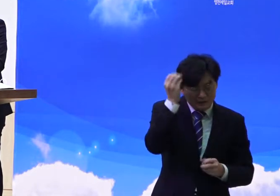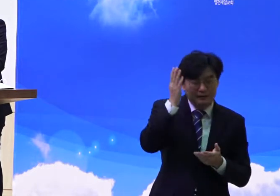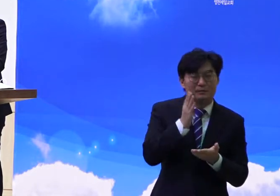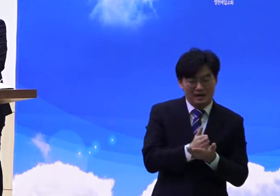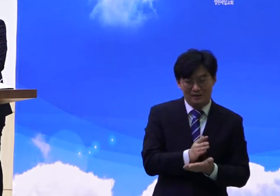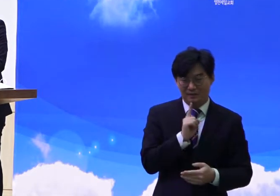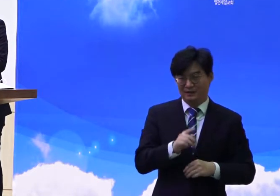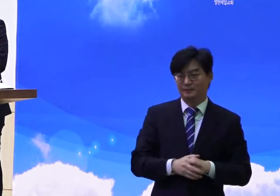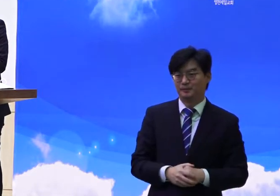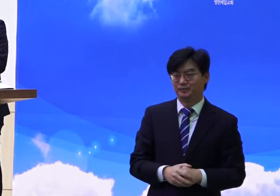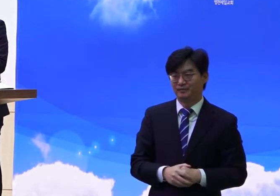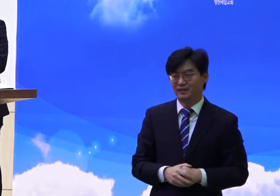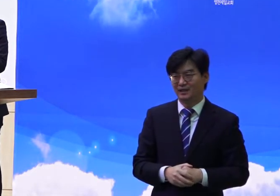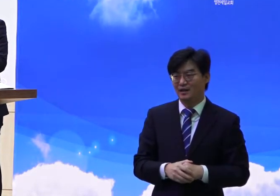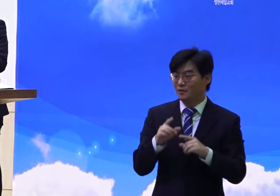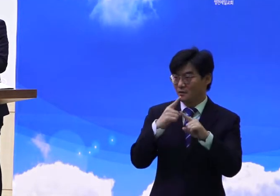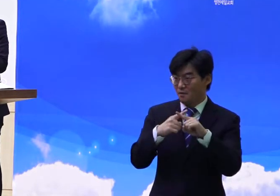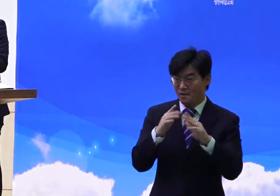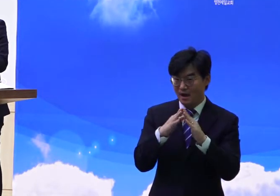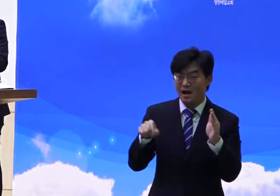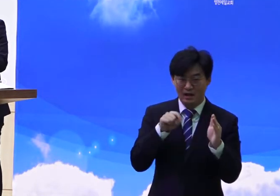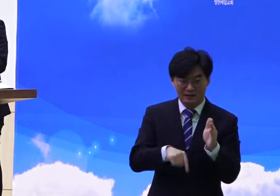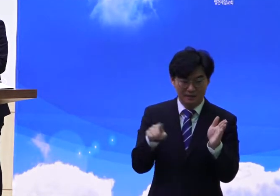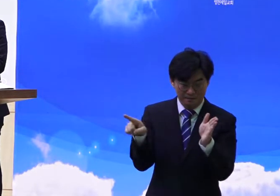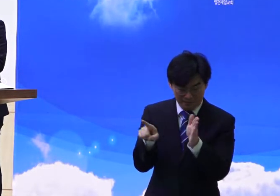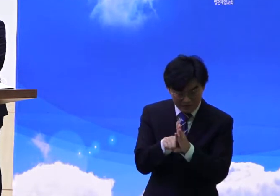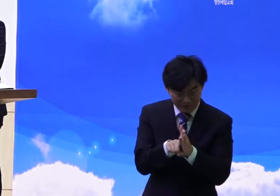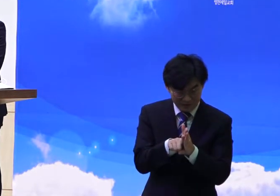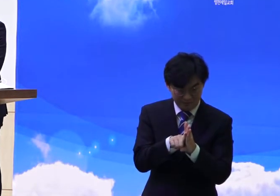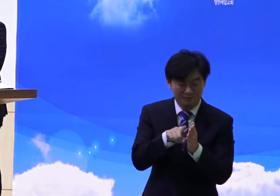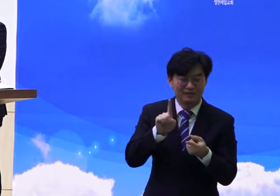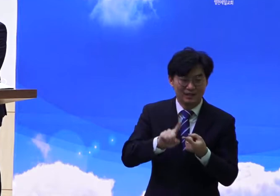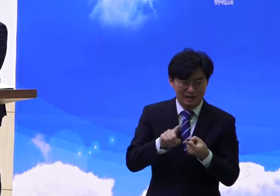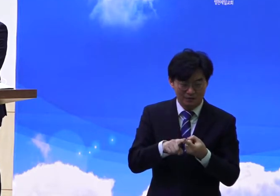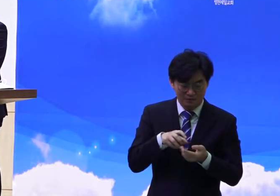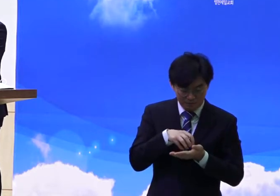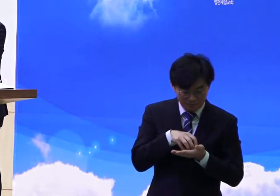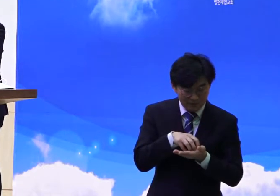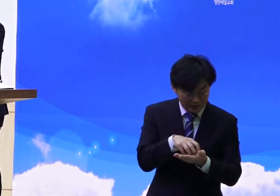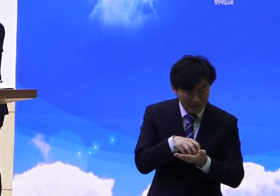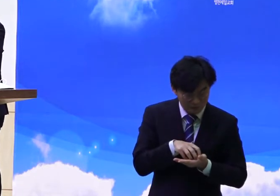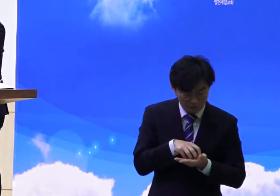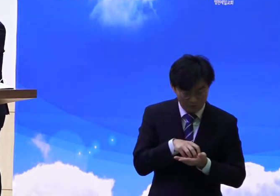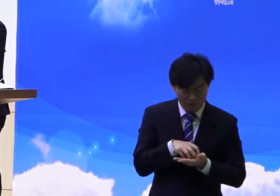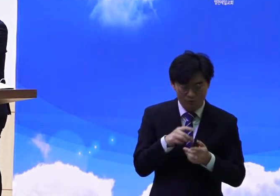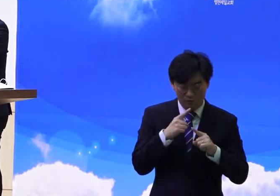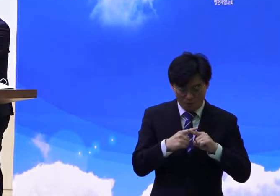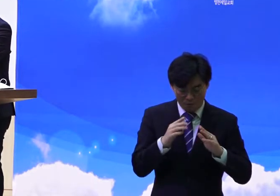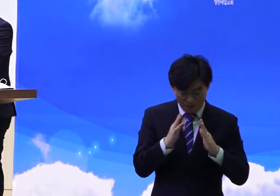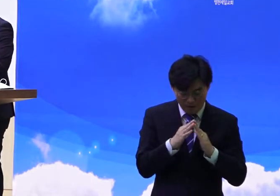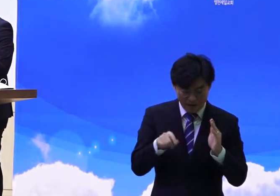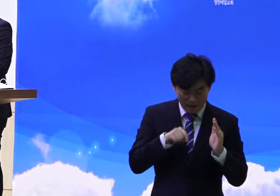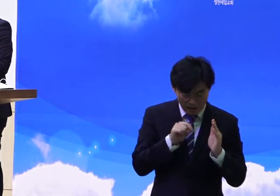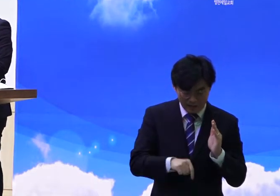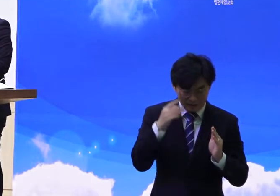몸부림, 그것을 할 때에 하나님께서 주시는 은혜가 바로 개혁과 부흥이라는 것입니다.